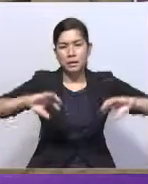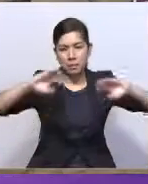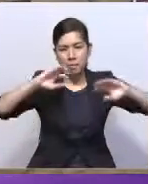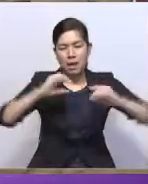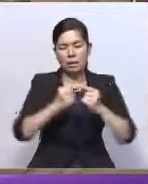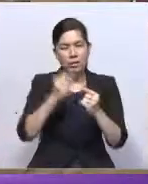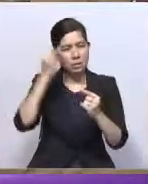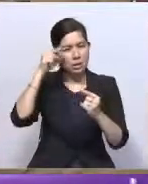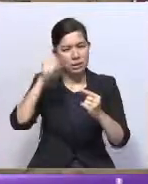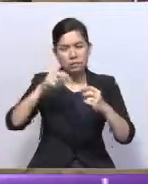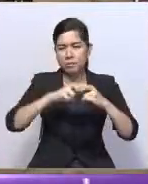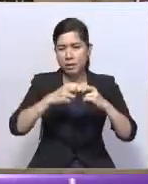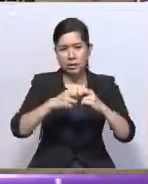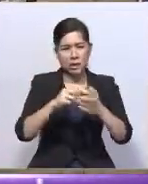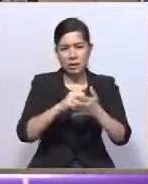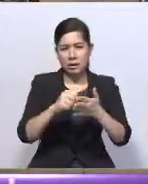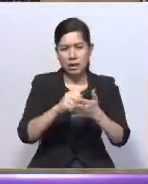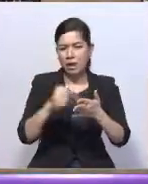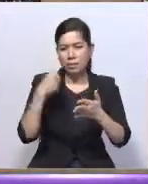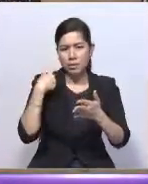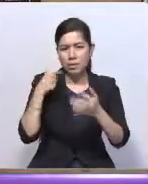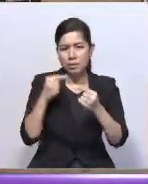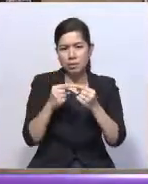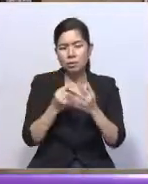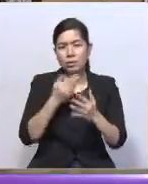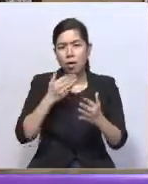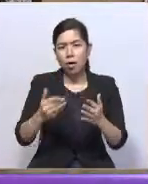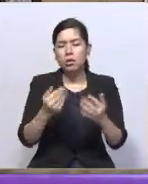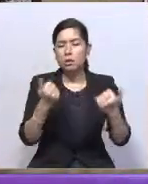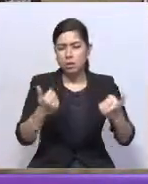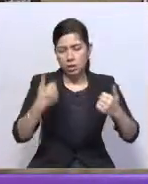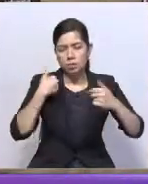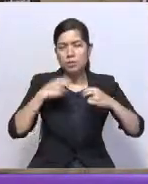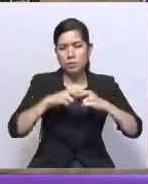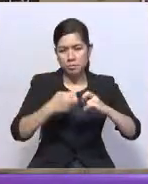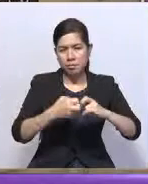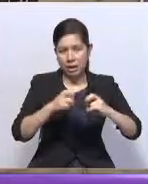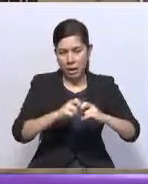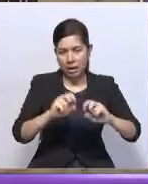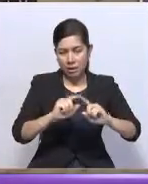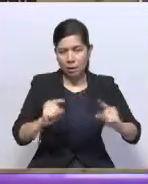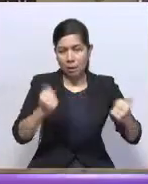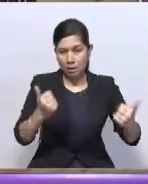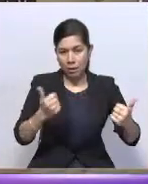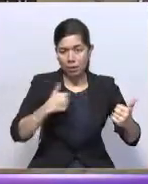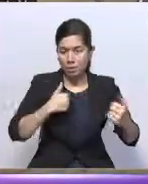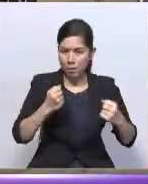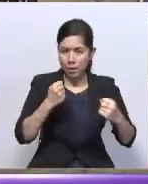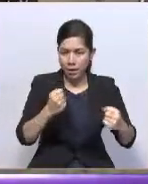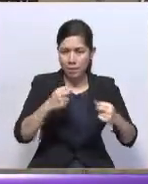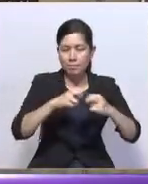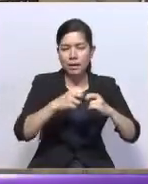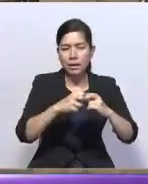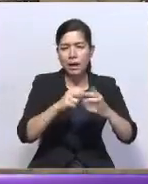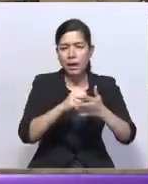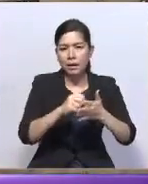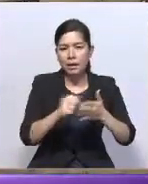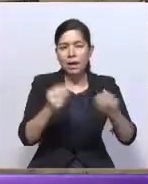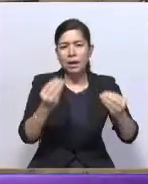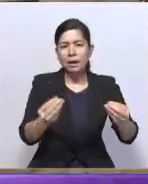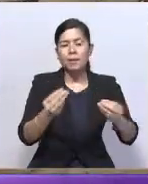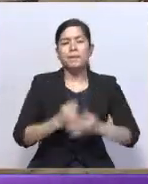ไขปัญหามาโดยตลอดนะครับถึงในขณะนี้ราคาจะยังเป็นปัญหาอยู่แต่ก็ยังเดินหน้าในการแก้ปัญหาอยู่การแก้ปัญหา